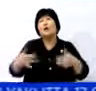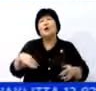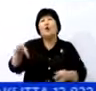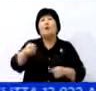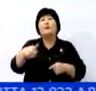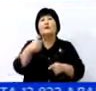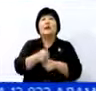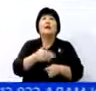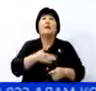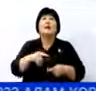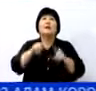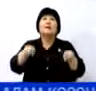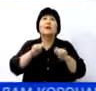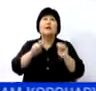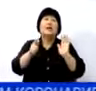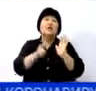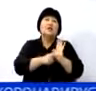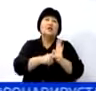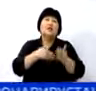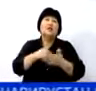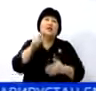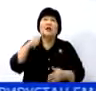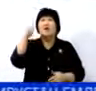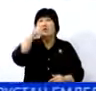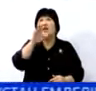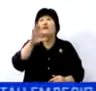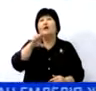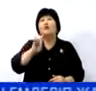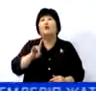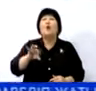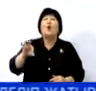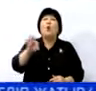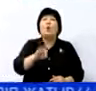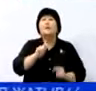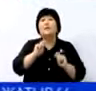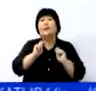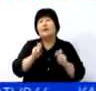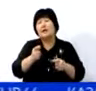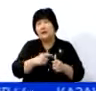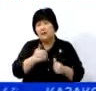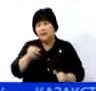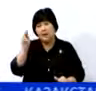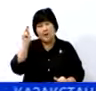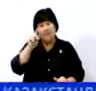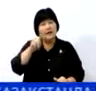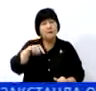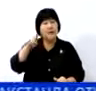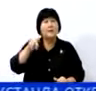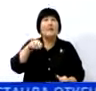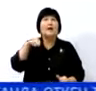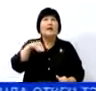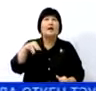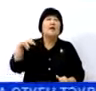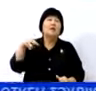әкімінің алғыс хаты табысталып, 7 еріктіге жыл волонтері облыстық сыйлығы табысталды. Атап айтқанда, білім номинациясымен Талғат